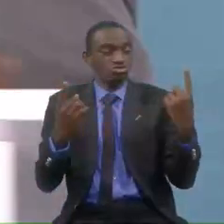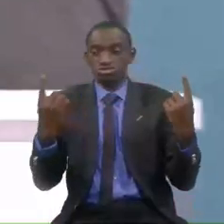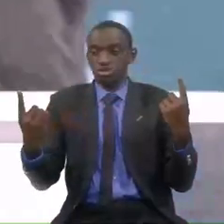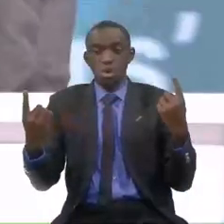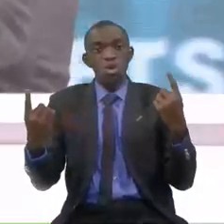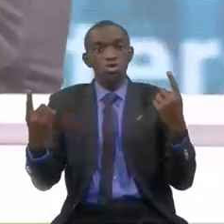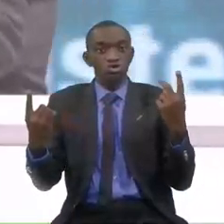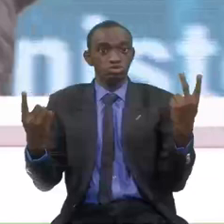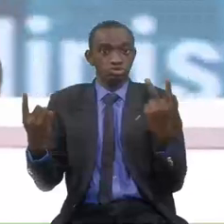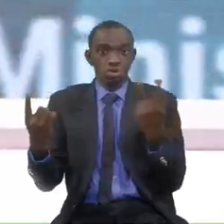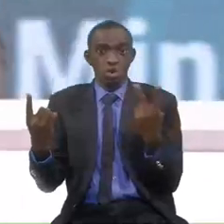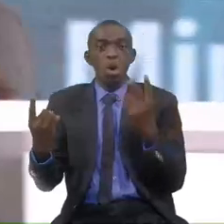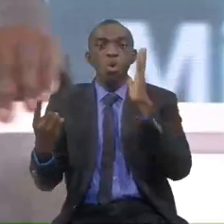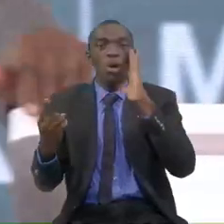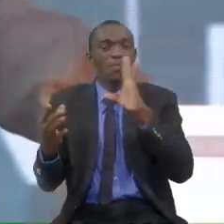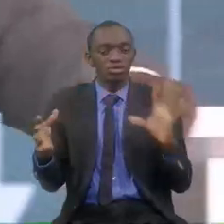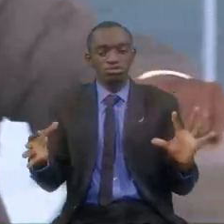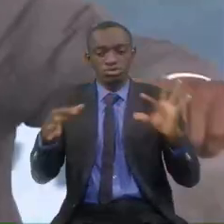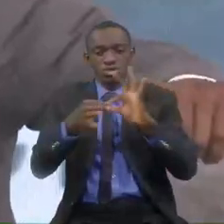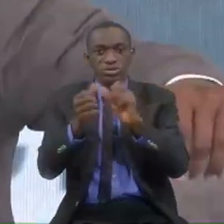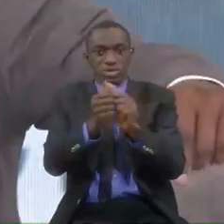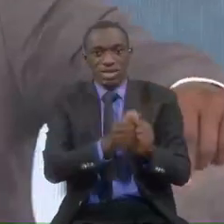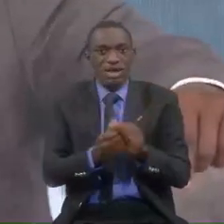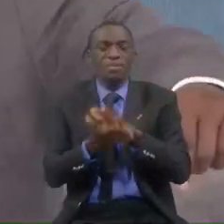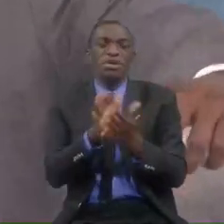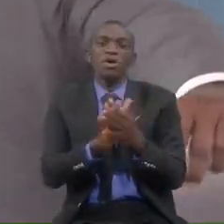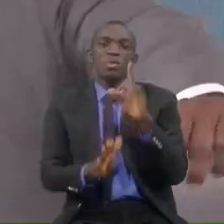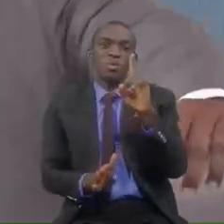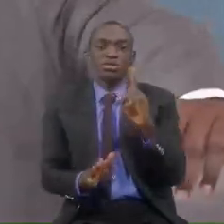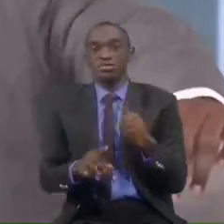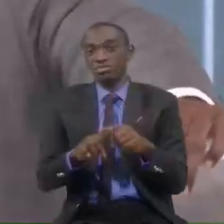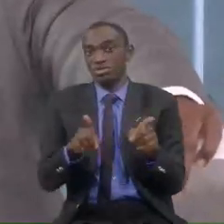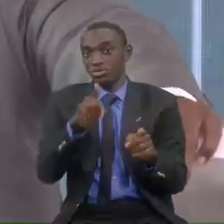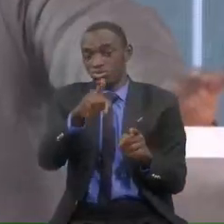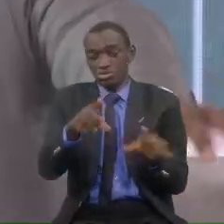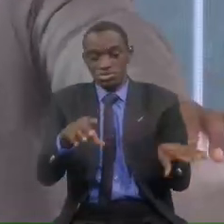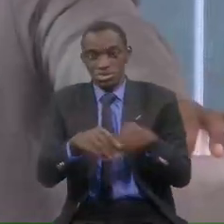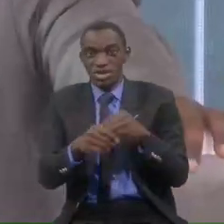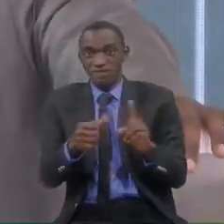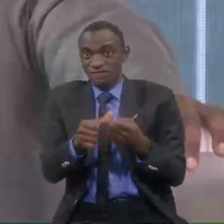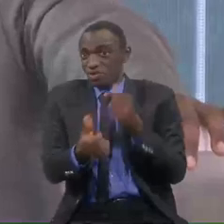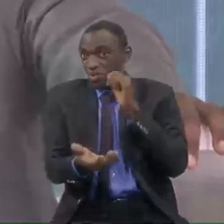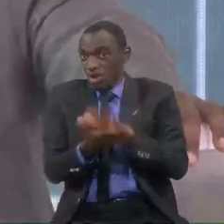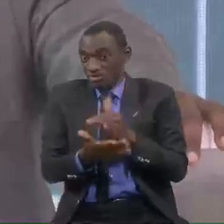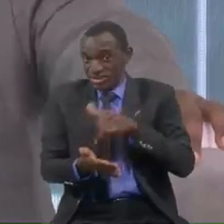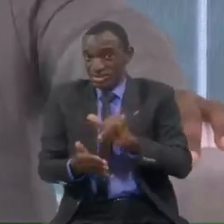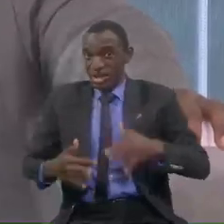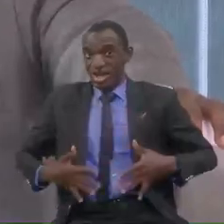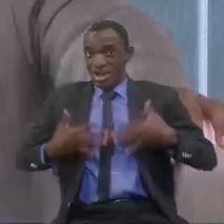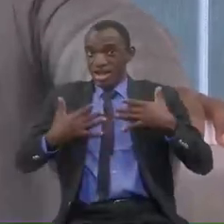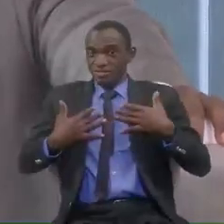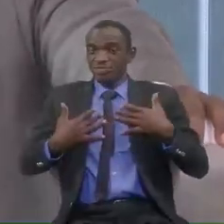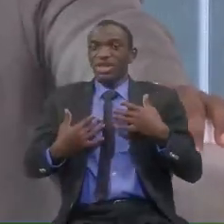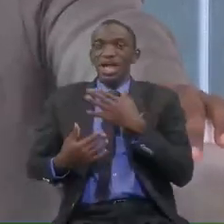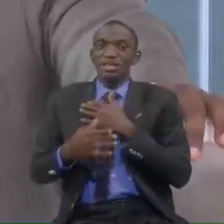Maintenant, la première femme est vivante, et puis la deuxième femme aussi, on ne peut pas l'appeler une femme. La